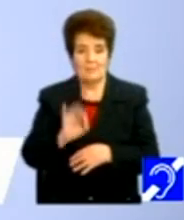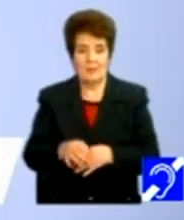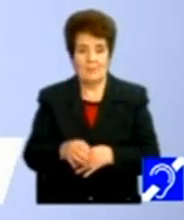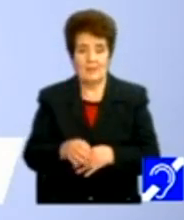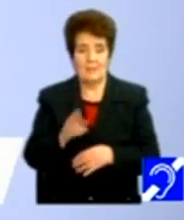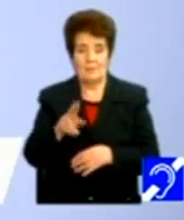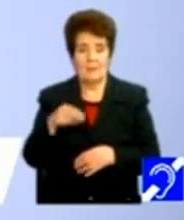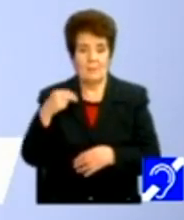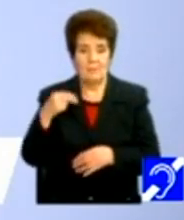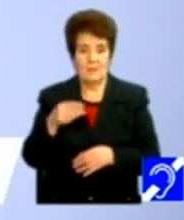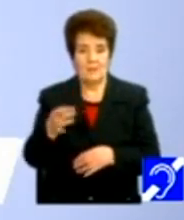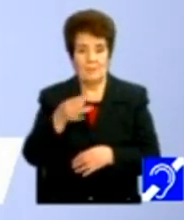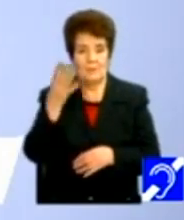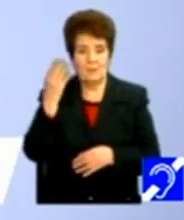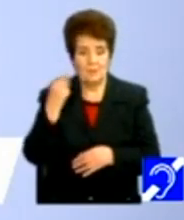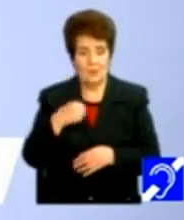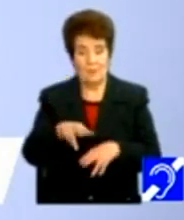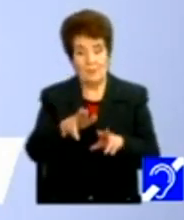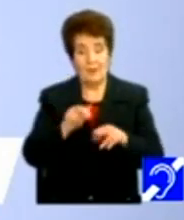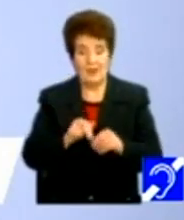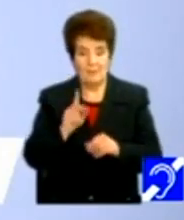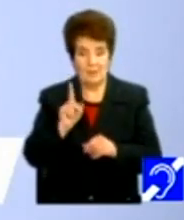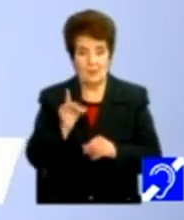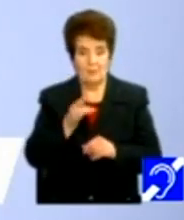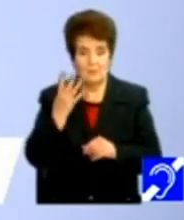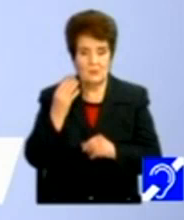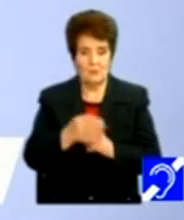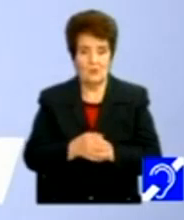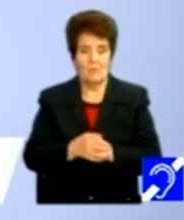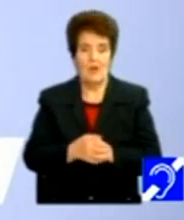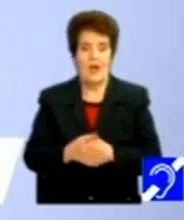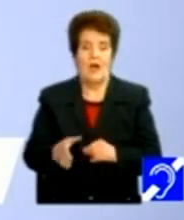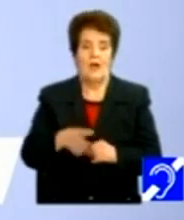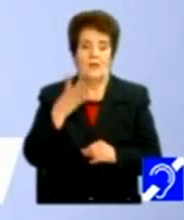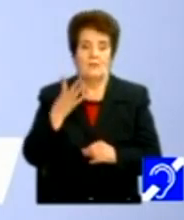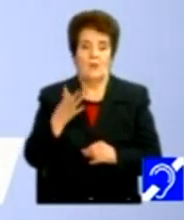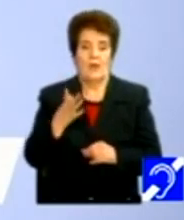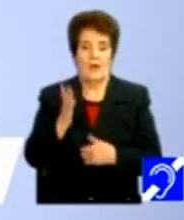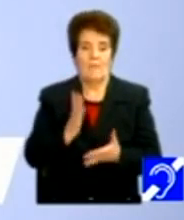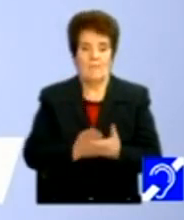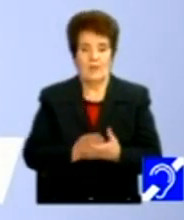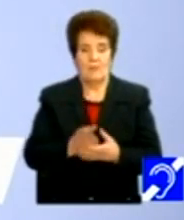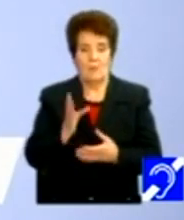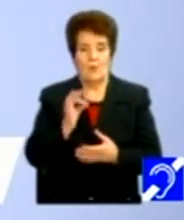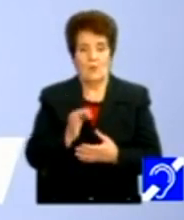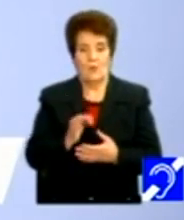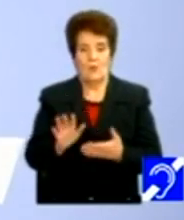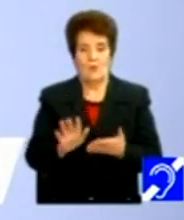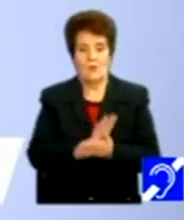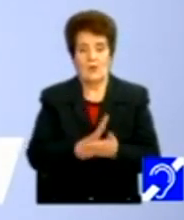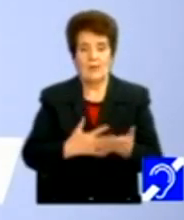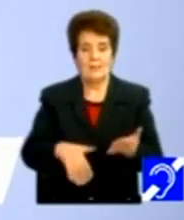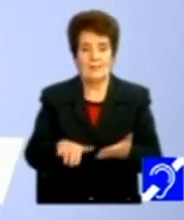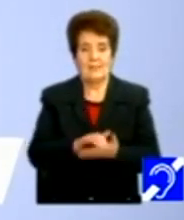Parlamentul Republicii Moldova. Prin urmare, asta este viziunea pe care noi avem, o curățire totală a